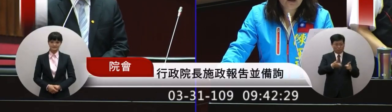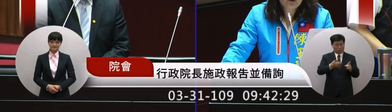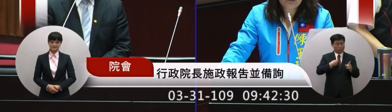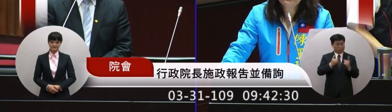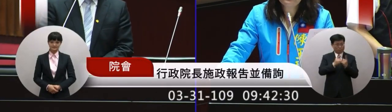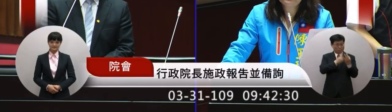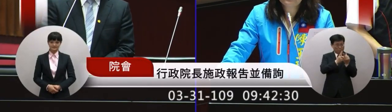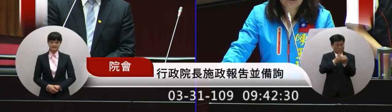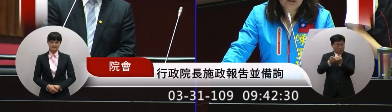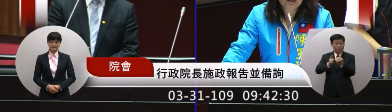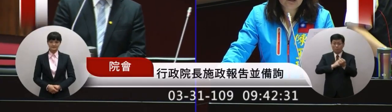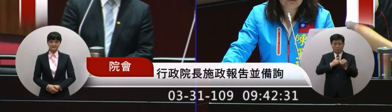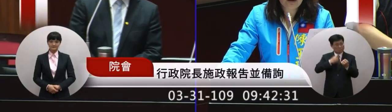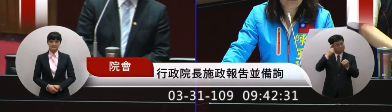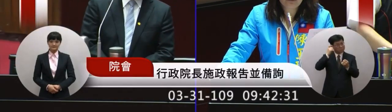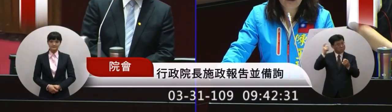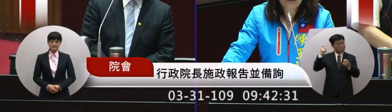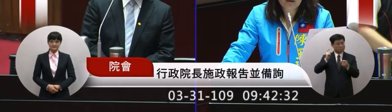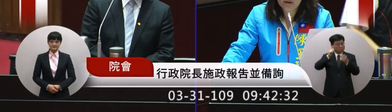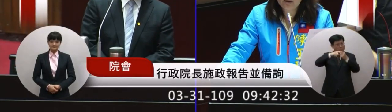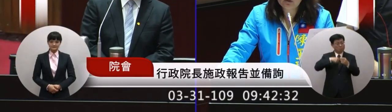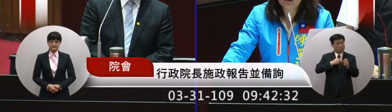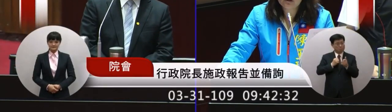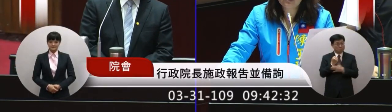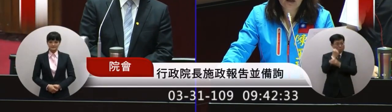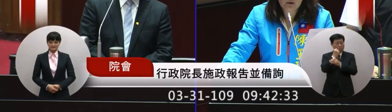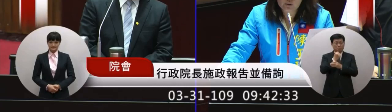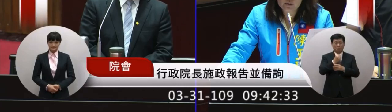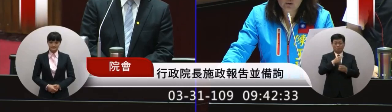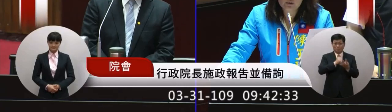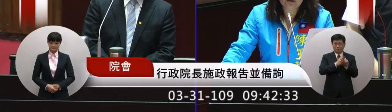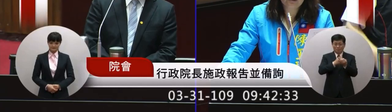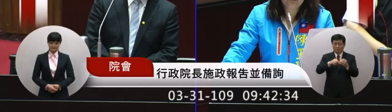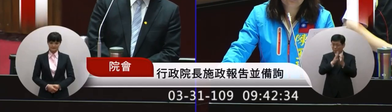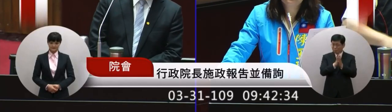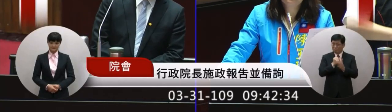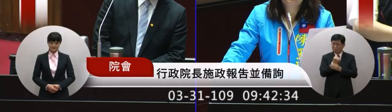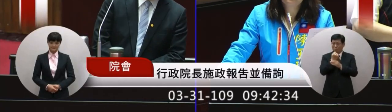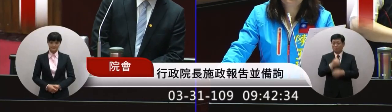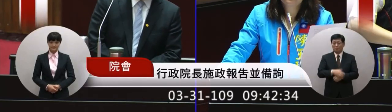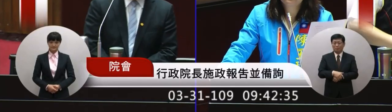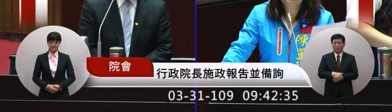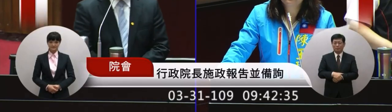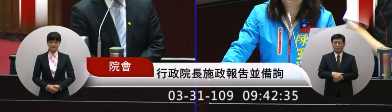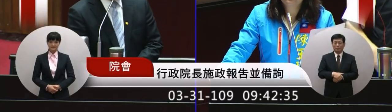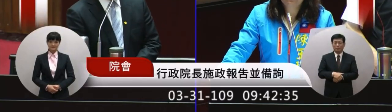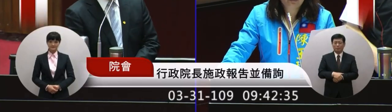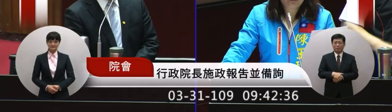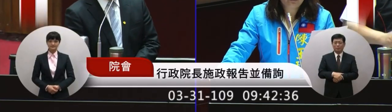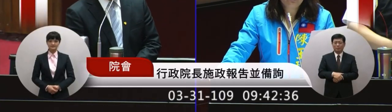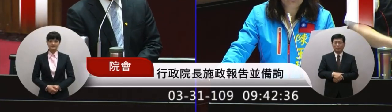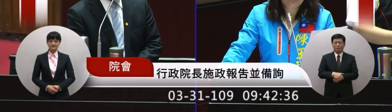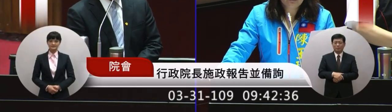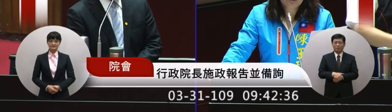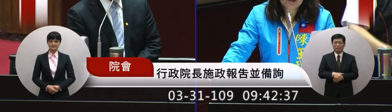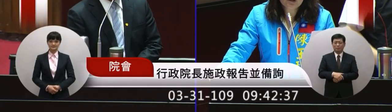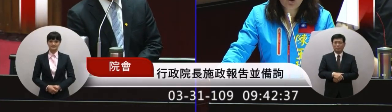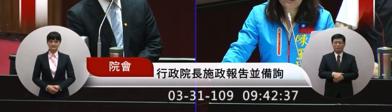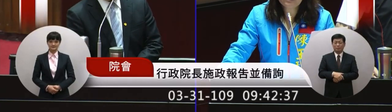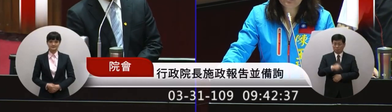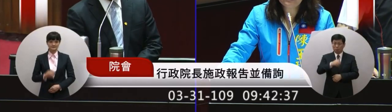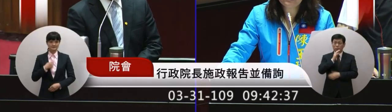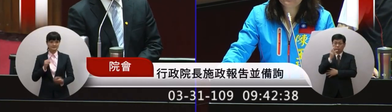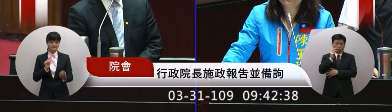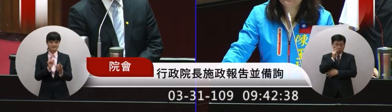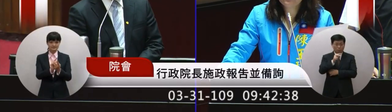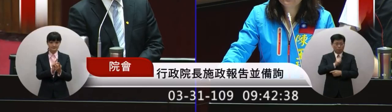些对金门的想象，您支持吗？两岸和平特区、金厦旅游生活圈。 啊，我们对于地区 这是重